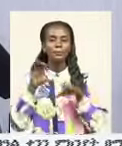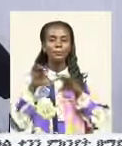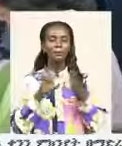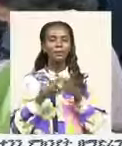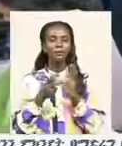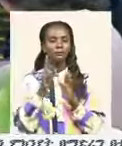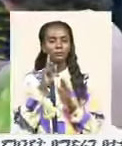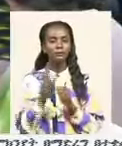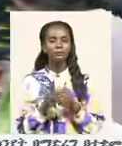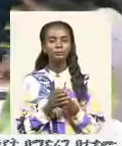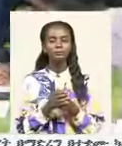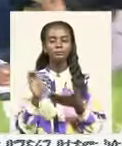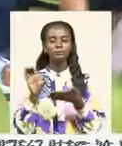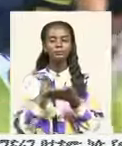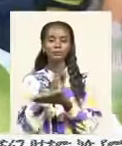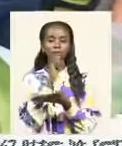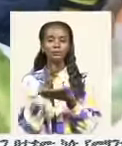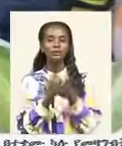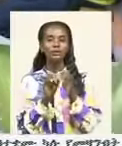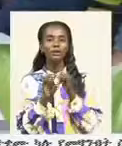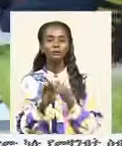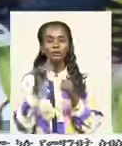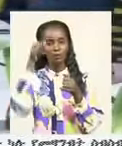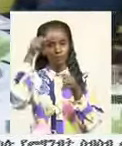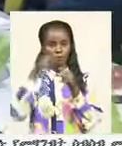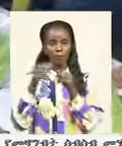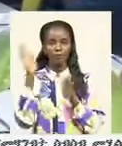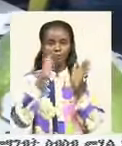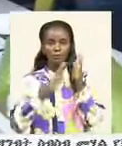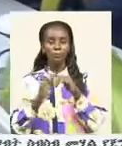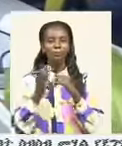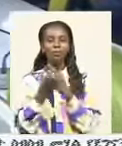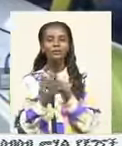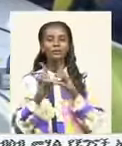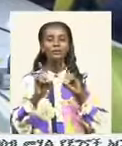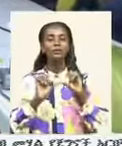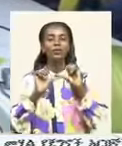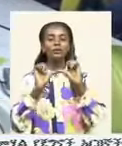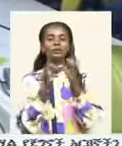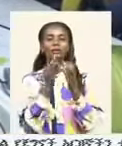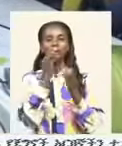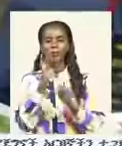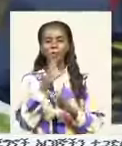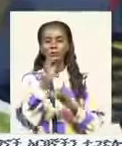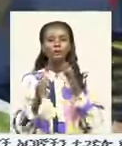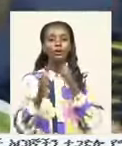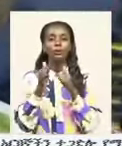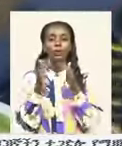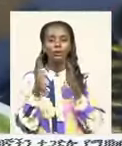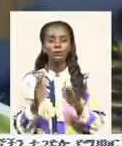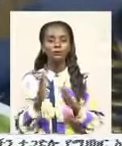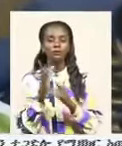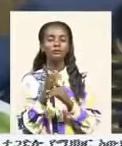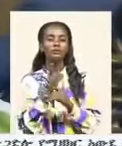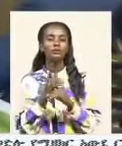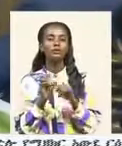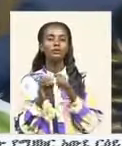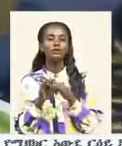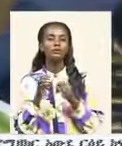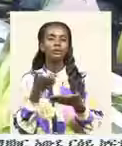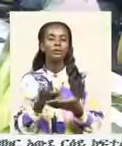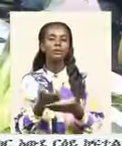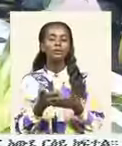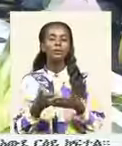ይከናወናል ማለት ነው። በአምራች ኢንዱስትሪው ዘርፍ የሚስተዋሉ ችግሮችን በመፍታት ዘላቂ ልማትና ተወዳዳሪነትን በመፍጠር ዘርፉ